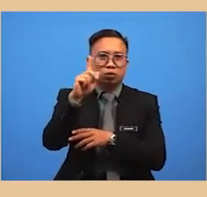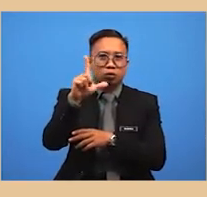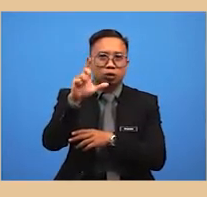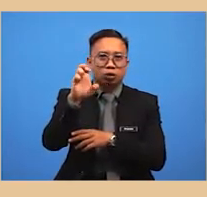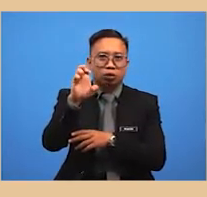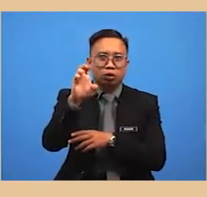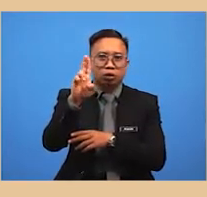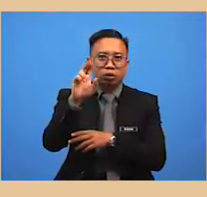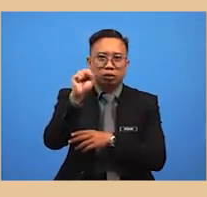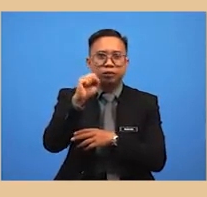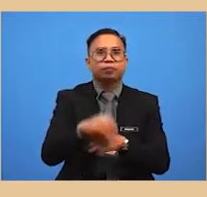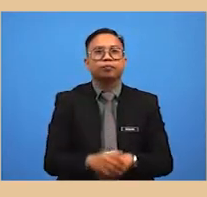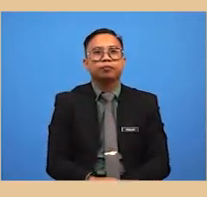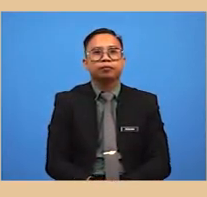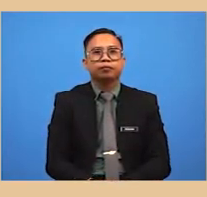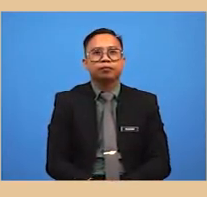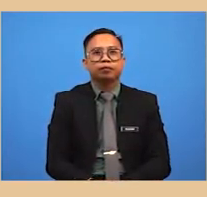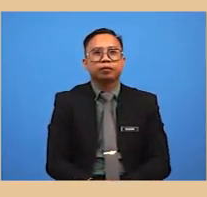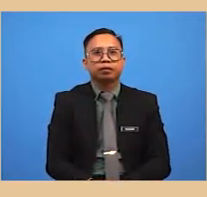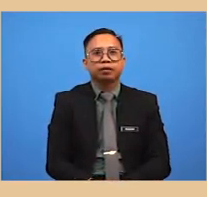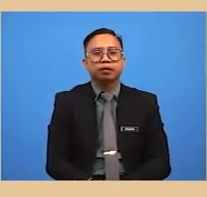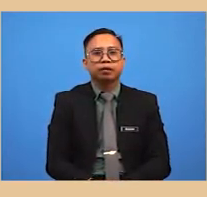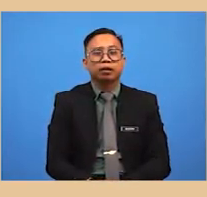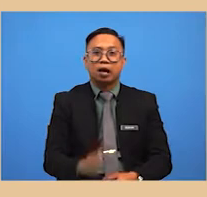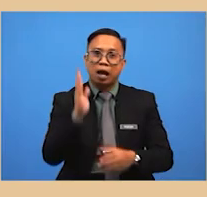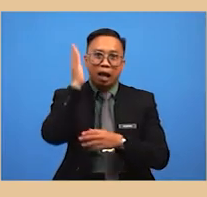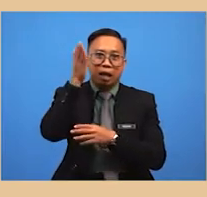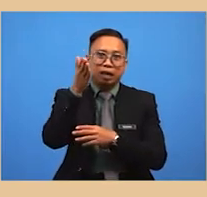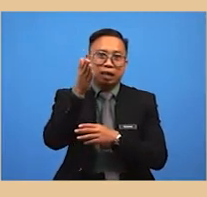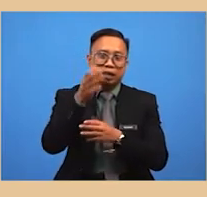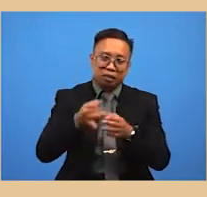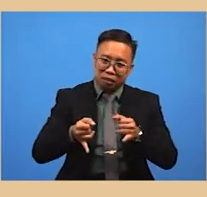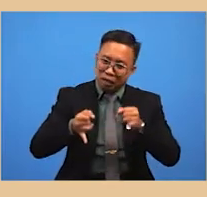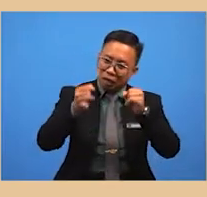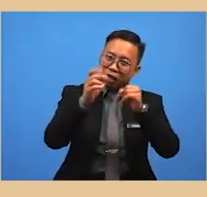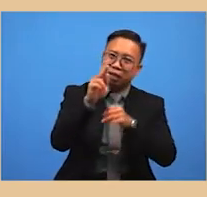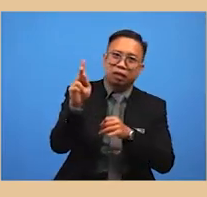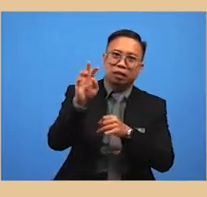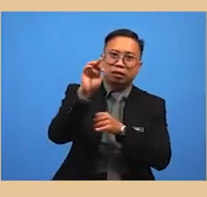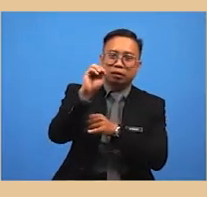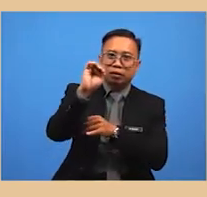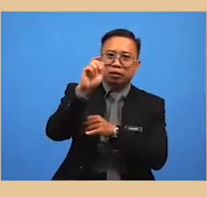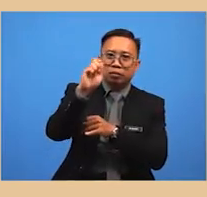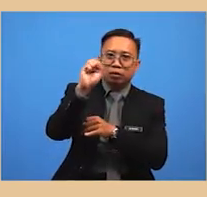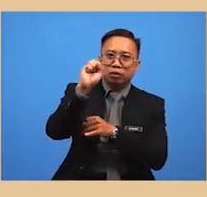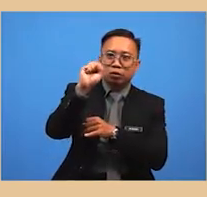triploid. Nukleus triploid tersebut akan menjalankan